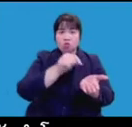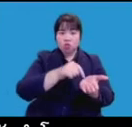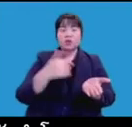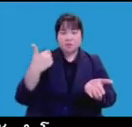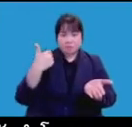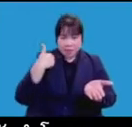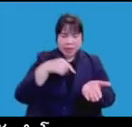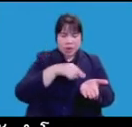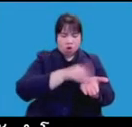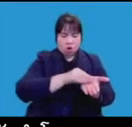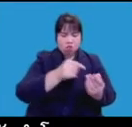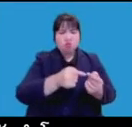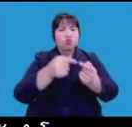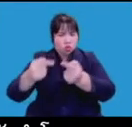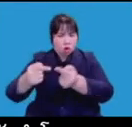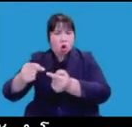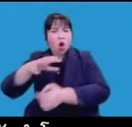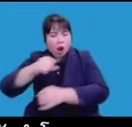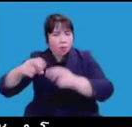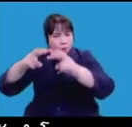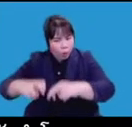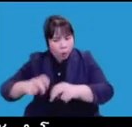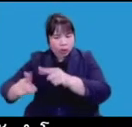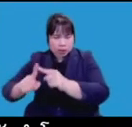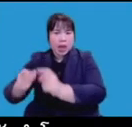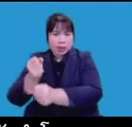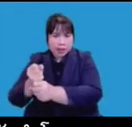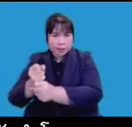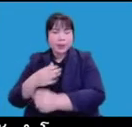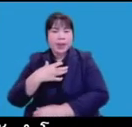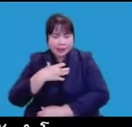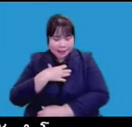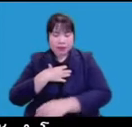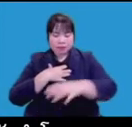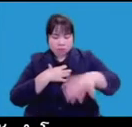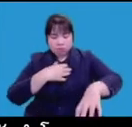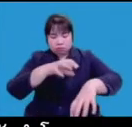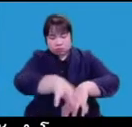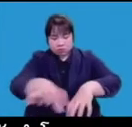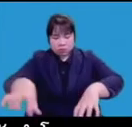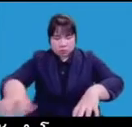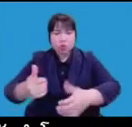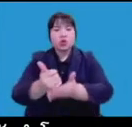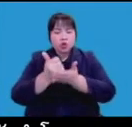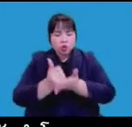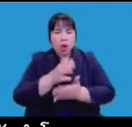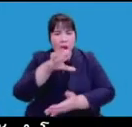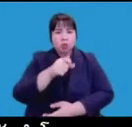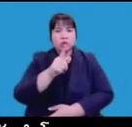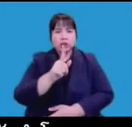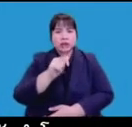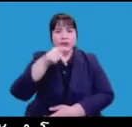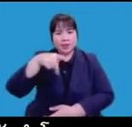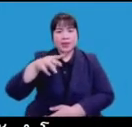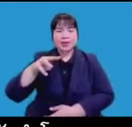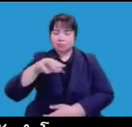และการใช้ข้อมูลนั้นเพื่อการพัฒนาประเทศอย่างแท้จริงนะครับเพราะฉะนั้นความหมายของวันนี้คือต้องการทำให้ทุกภาคส่วนเนี่ยมีเข้ามามีส่วนร่วมในการใช้ทีมแมปในการทำงาน